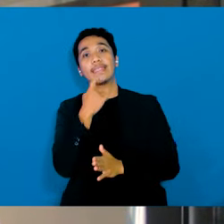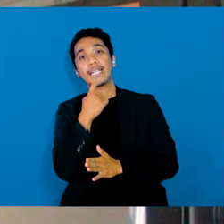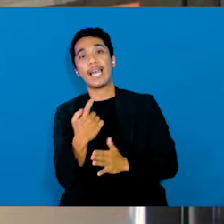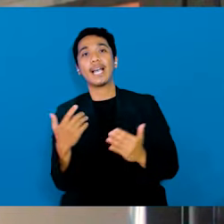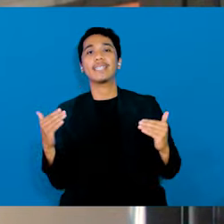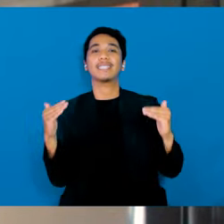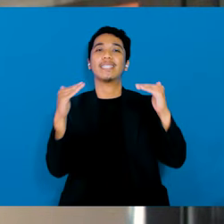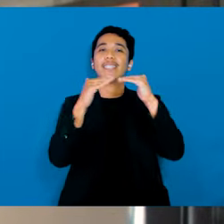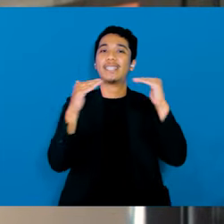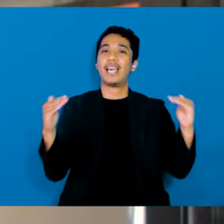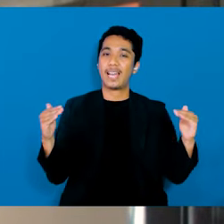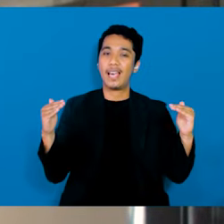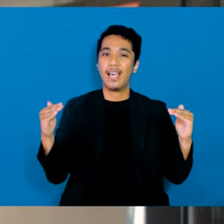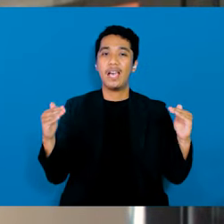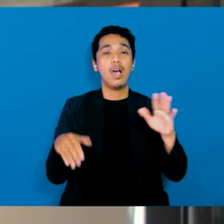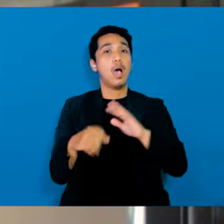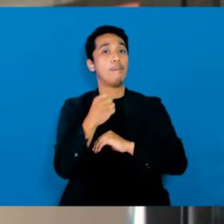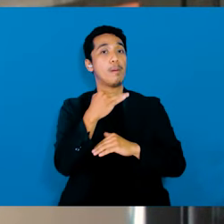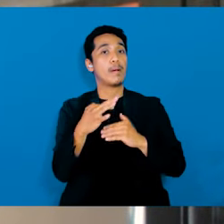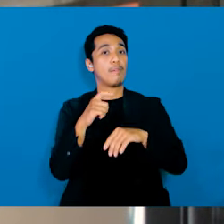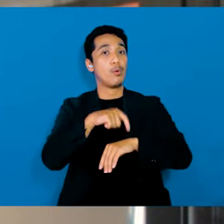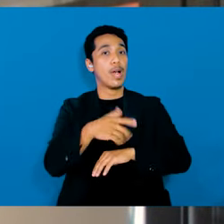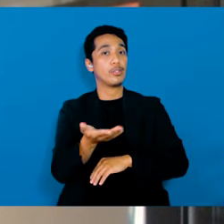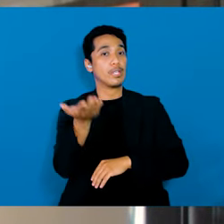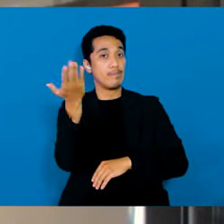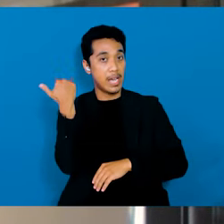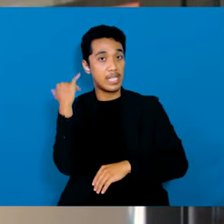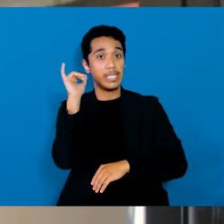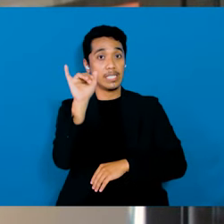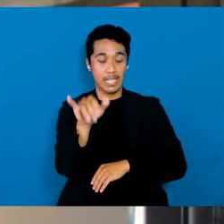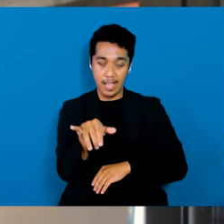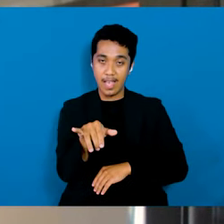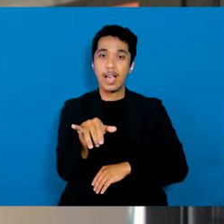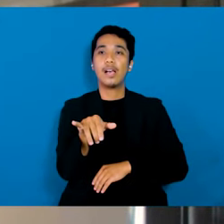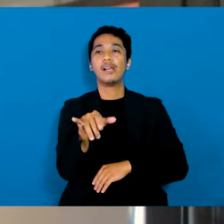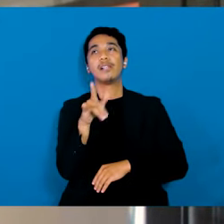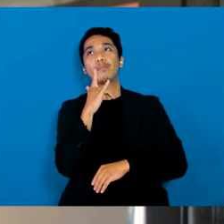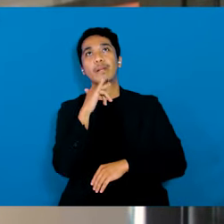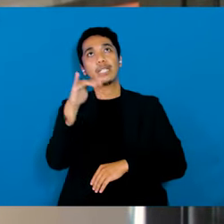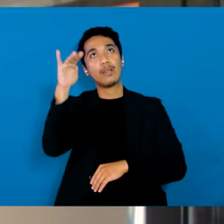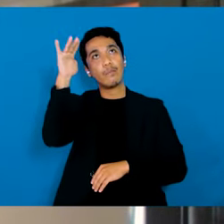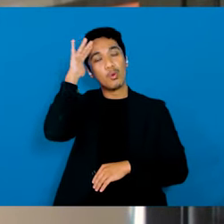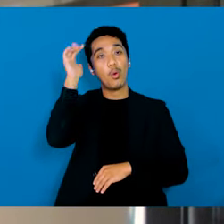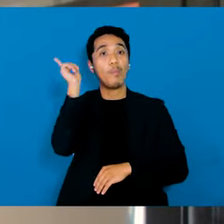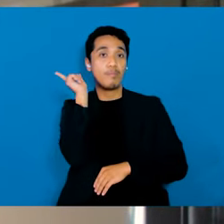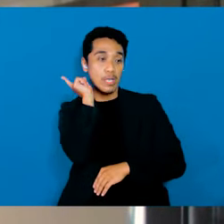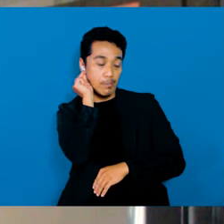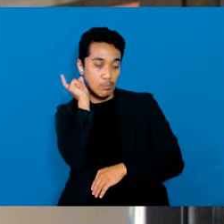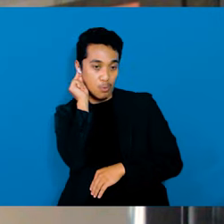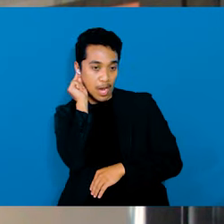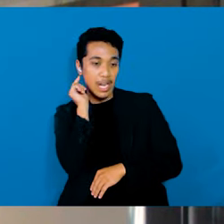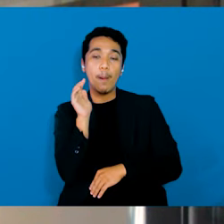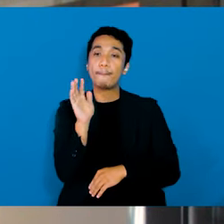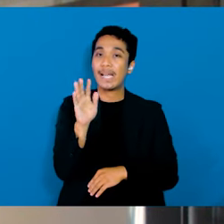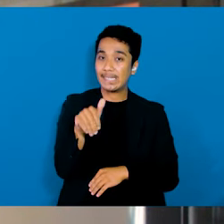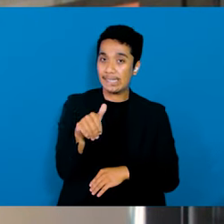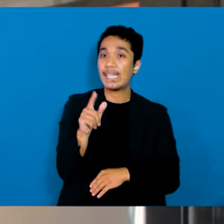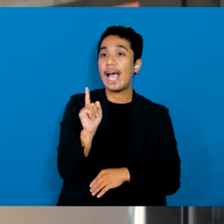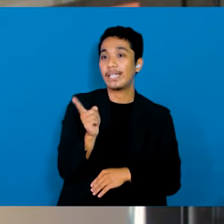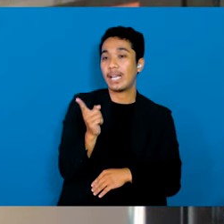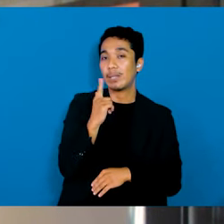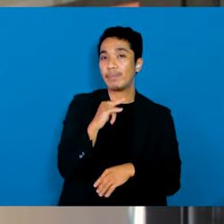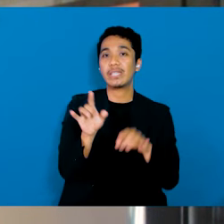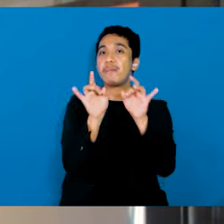soal kesetaraan, beberapa waktu yang lalu memang antara laki-laki dan perempuan memang masih